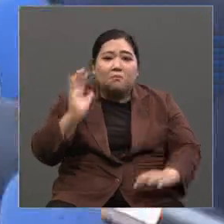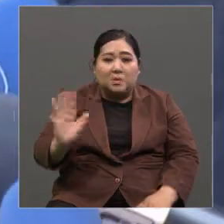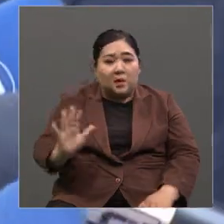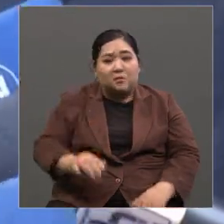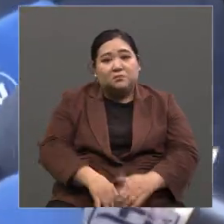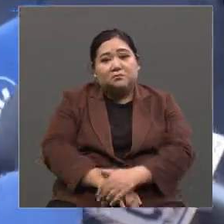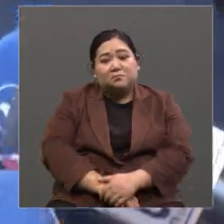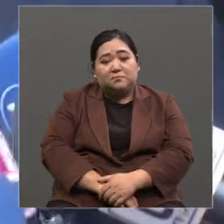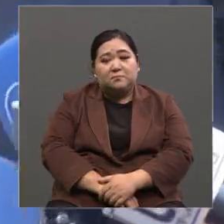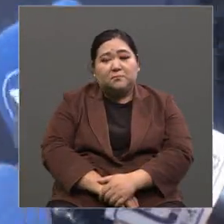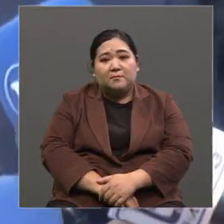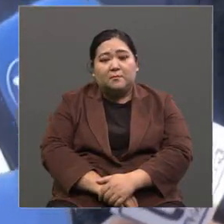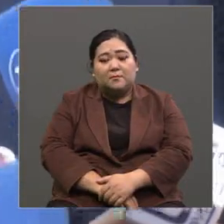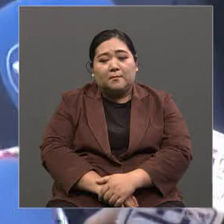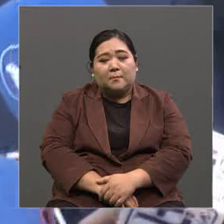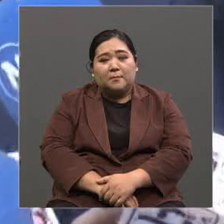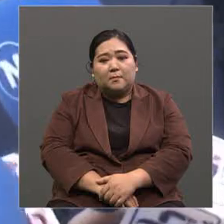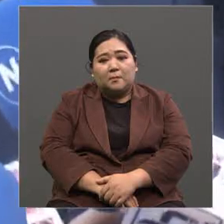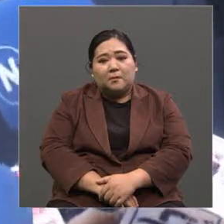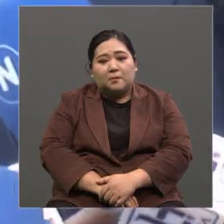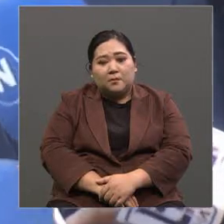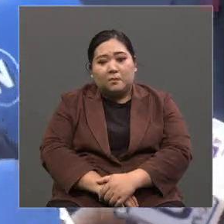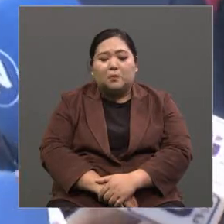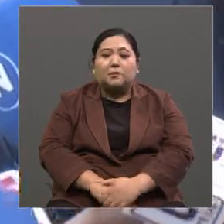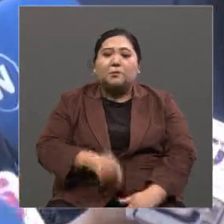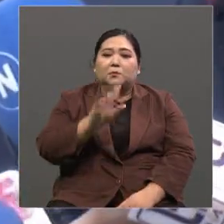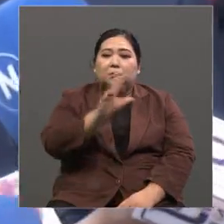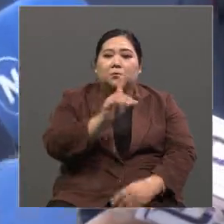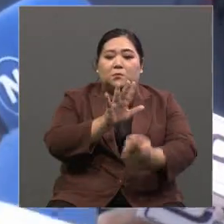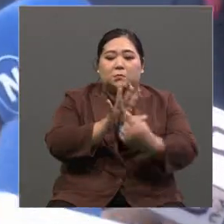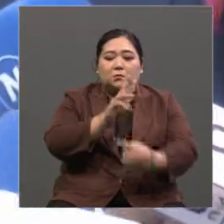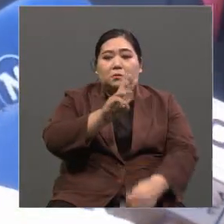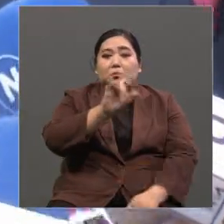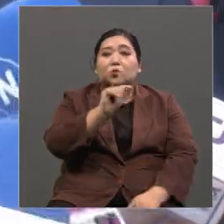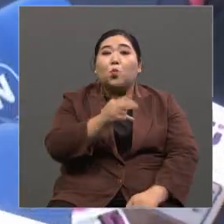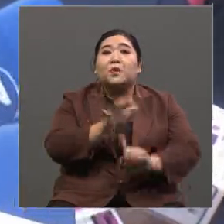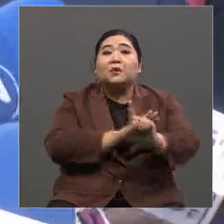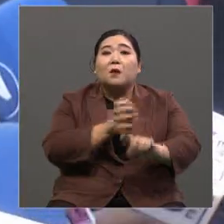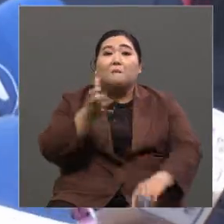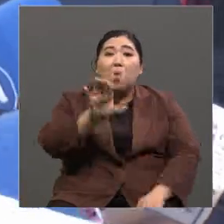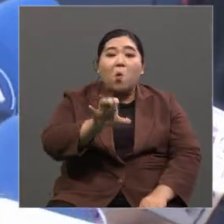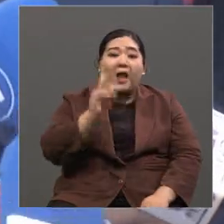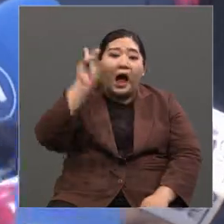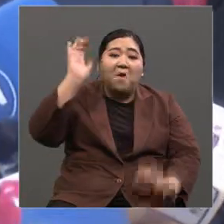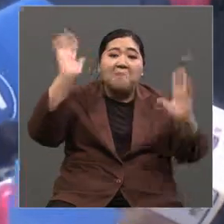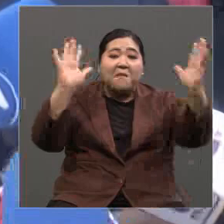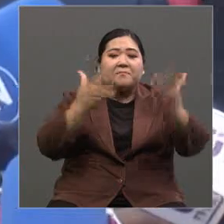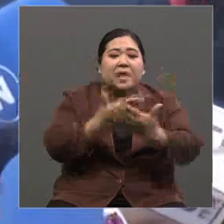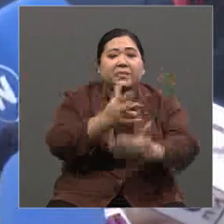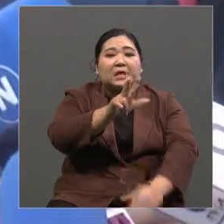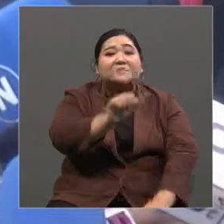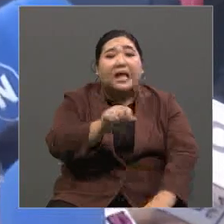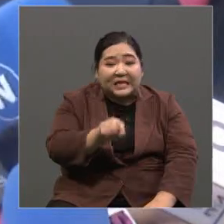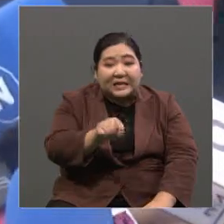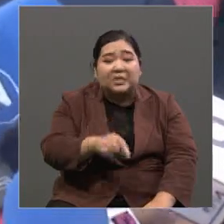ส่วนเรื่องของค่าแถลงข่าวที่คุณชูวิทย์โพสต์ไปบอกว่า 3แสนบาทกับลูกความที่นายชีวิต